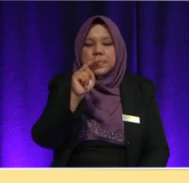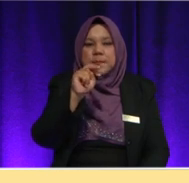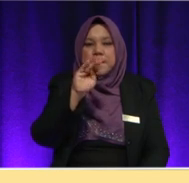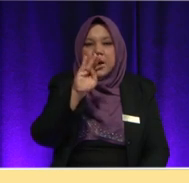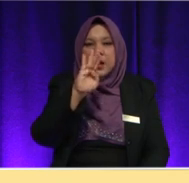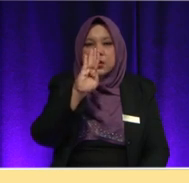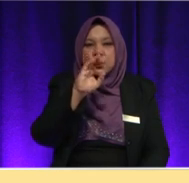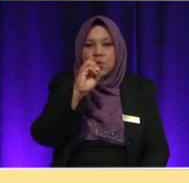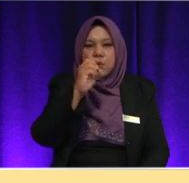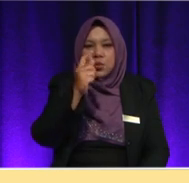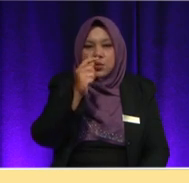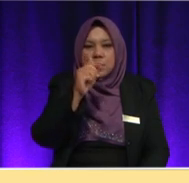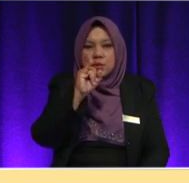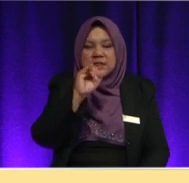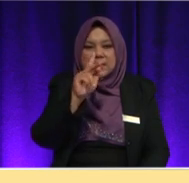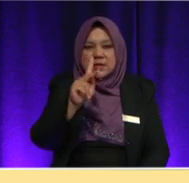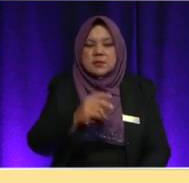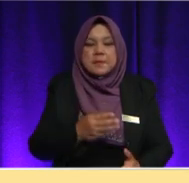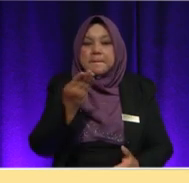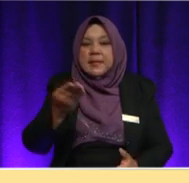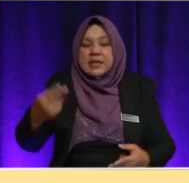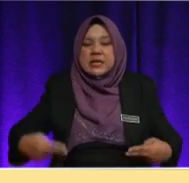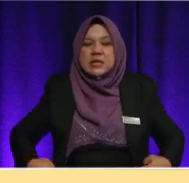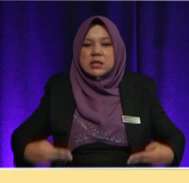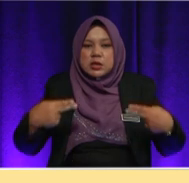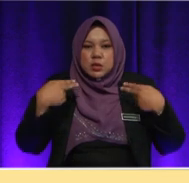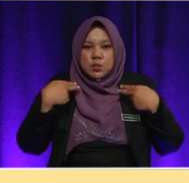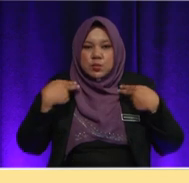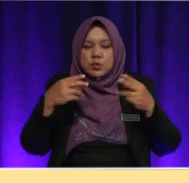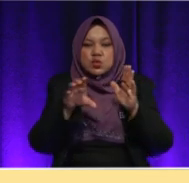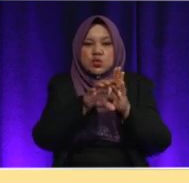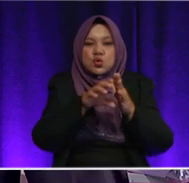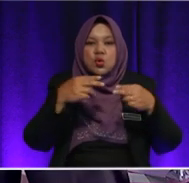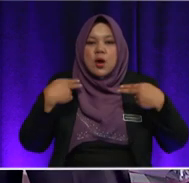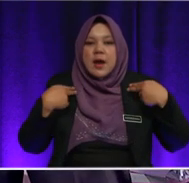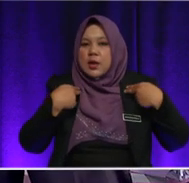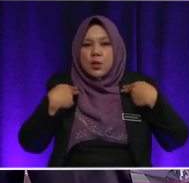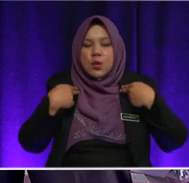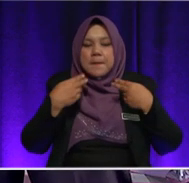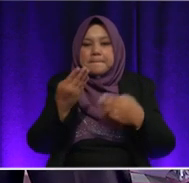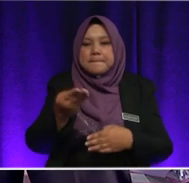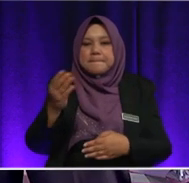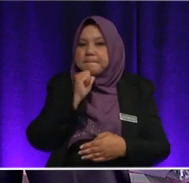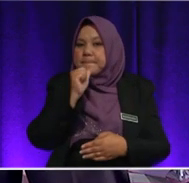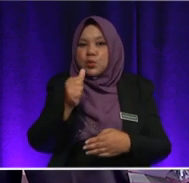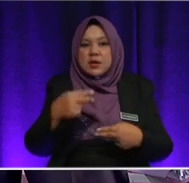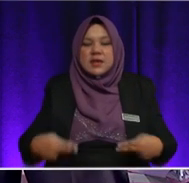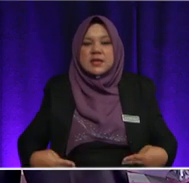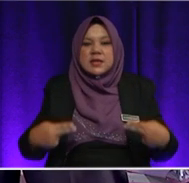satu sama lain sebagai contoh benda hidup hewan contohnya benda bukan hidup